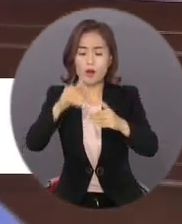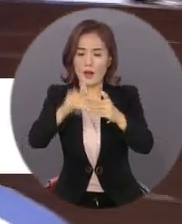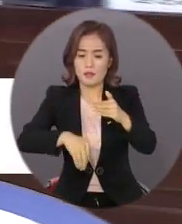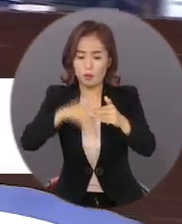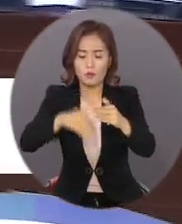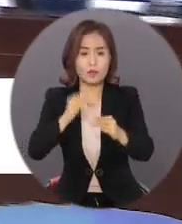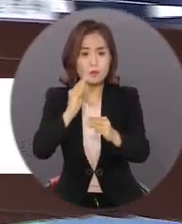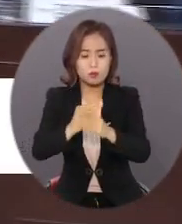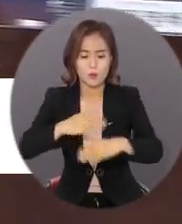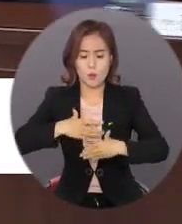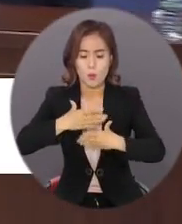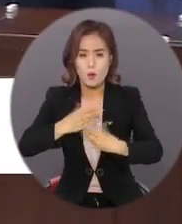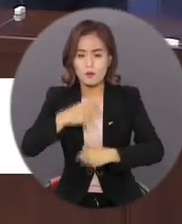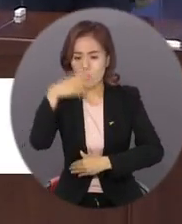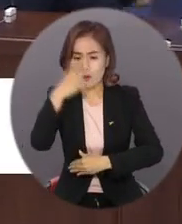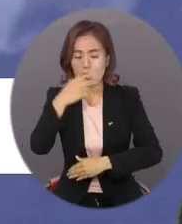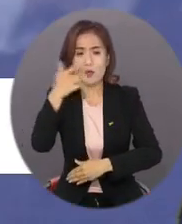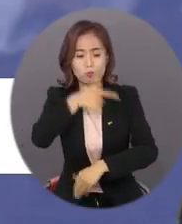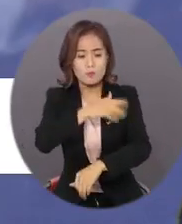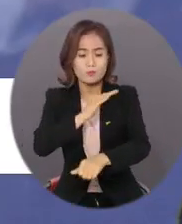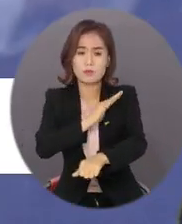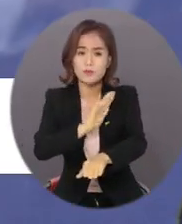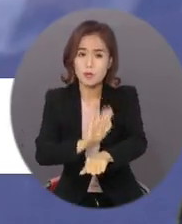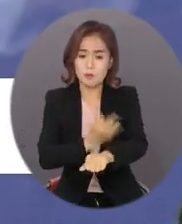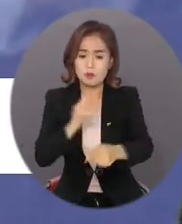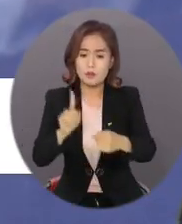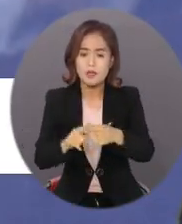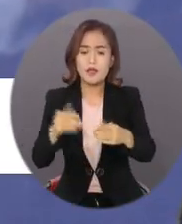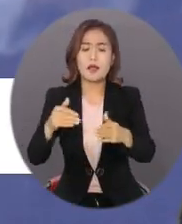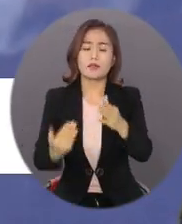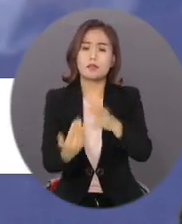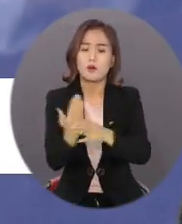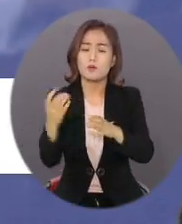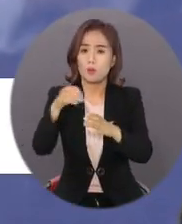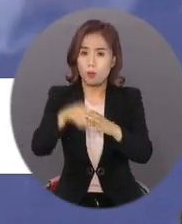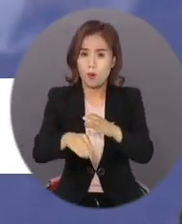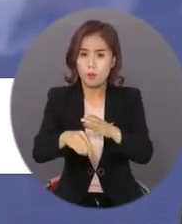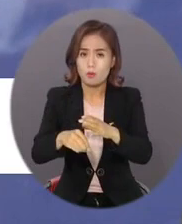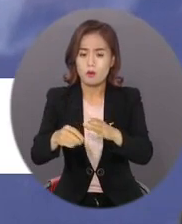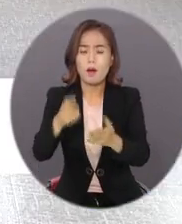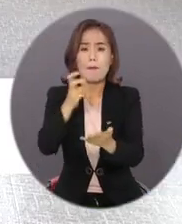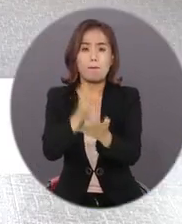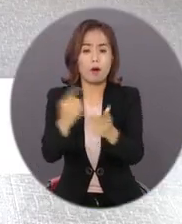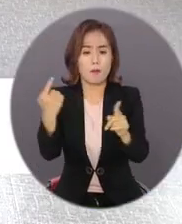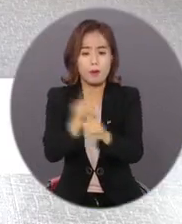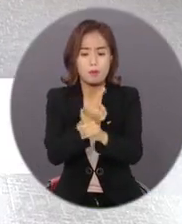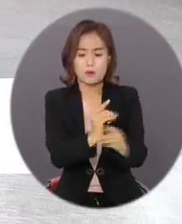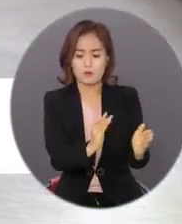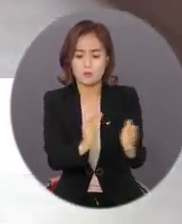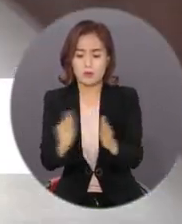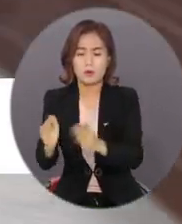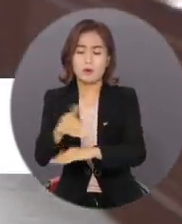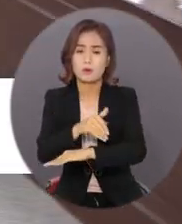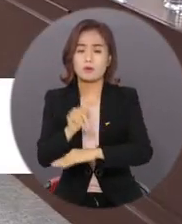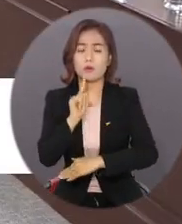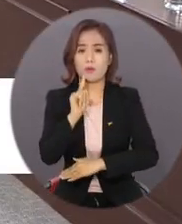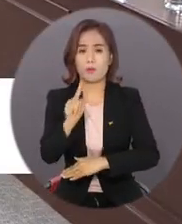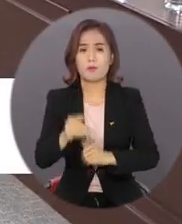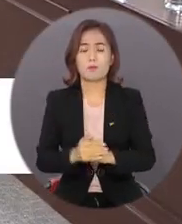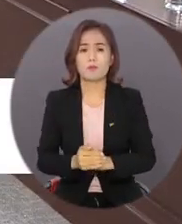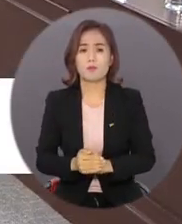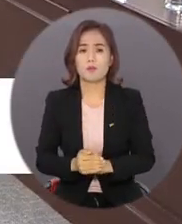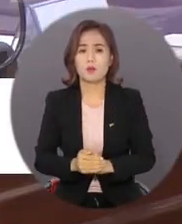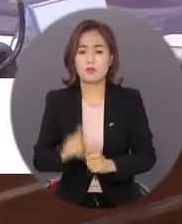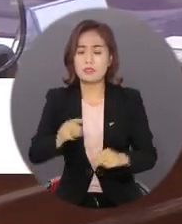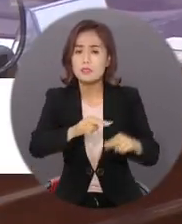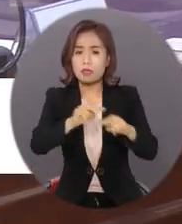해체공사 등에서 안전관리 미흡으로 발생한 재해를 포함시키는 등 제도 개선 방안을 마련하기로 했습니다. 한편